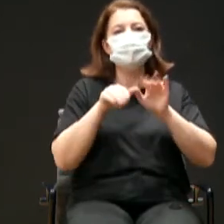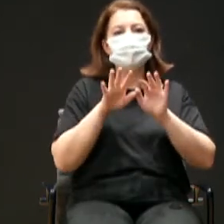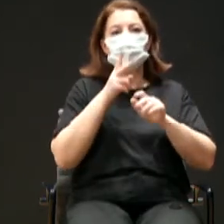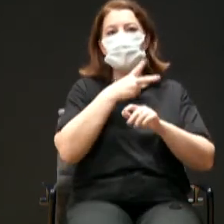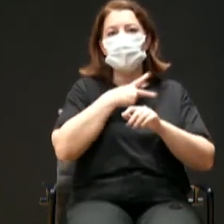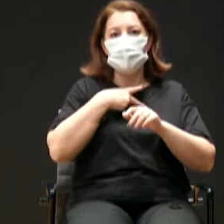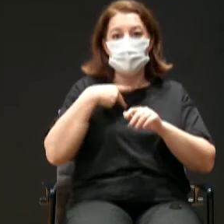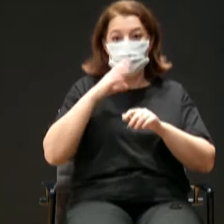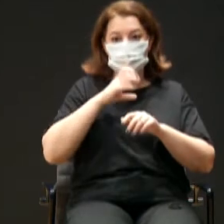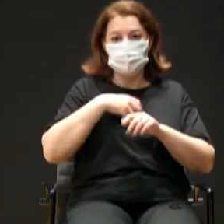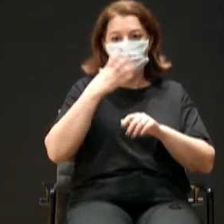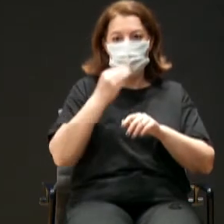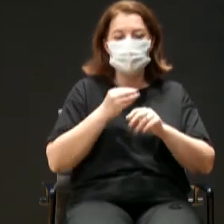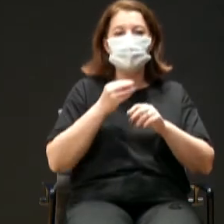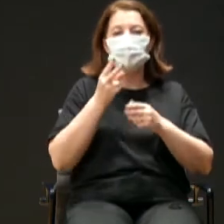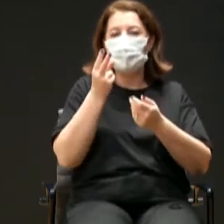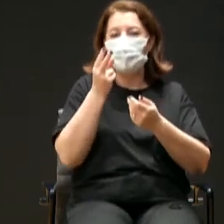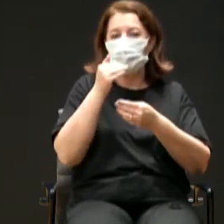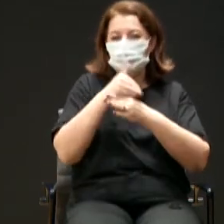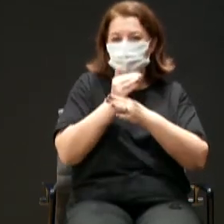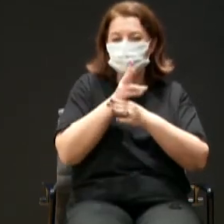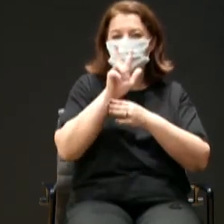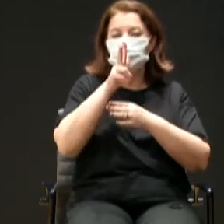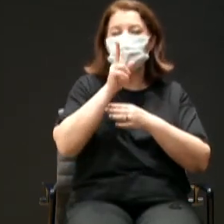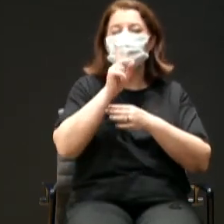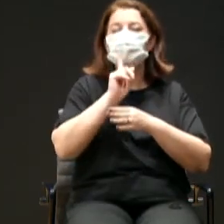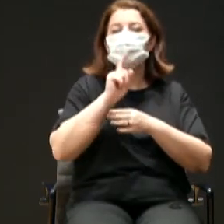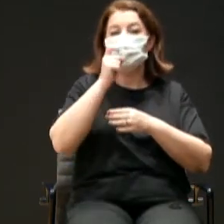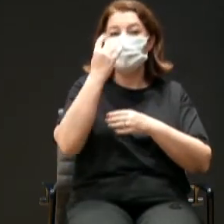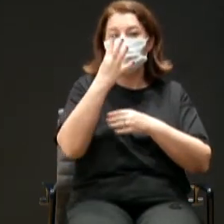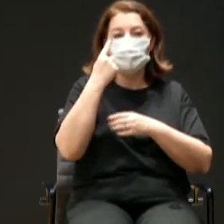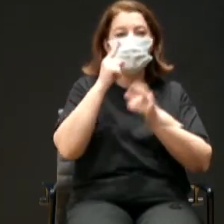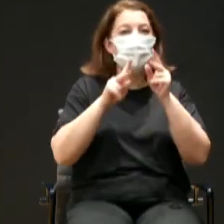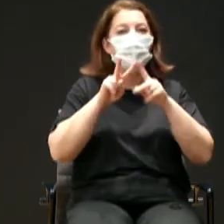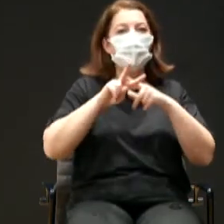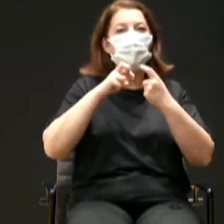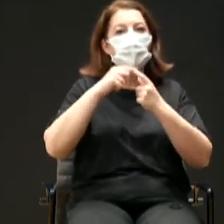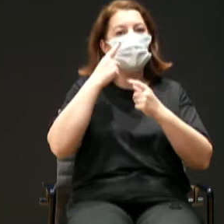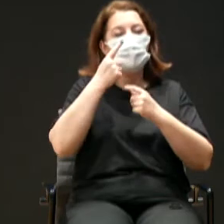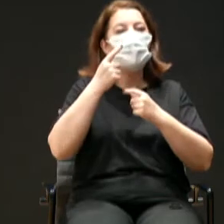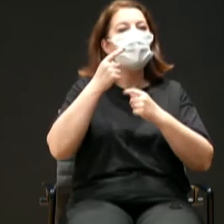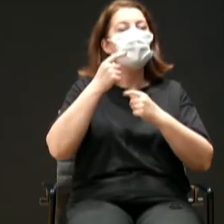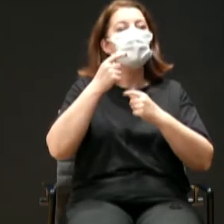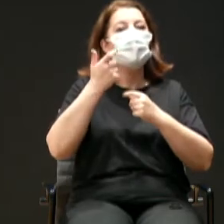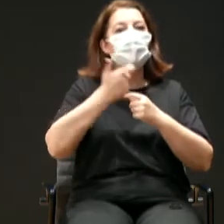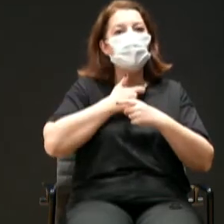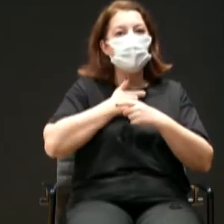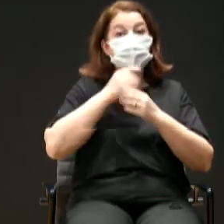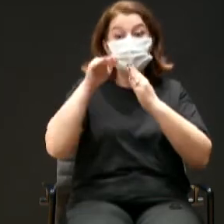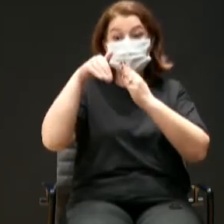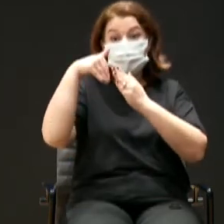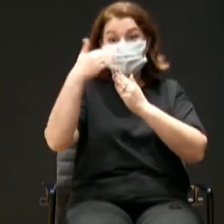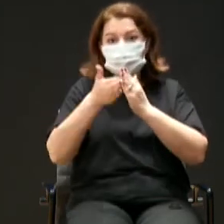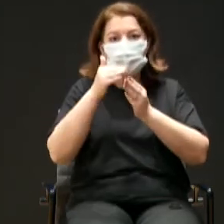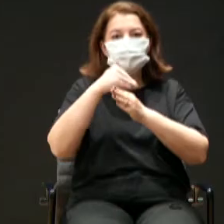belediye mülkiyetinde bulunan hissenin 3194 sayılı İmar Kanunu'nun 17. maddesine göre diğer hissedarlara